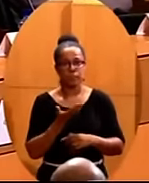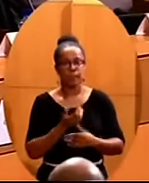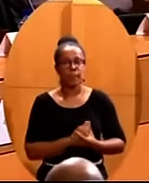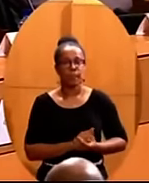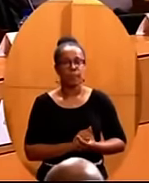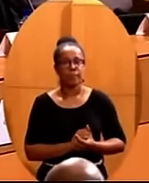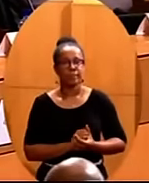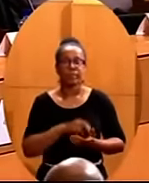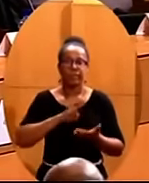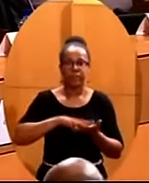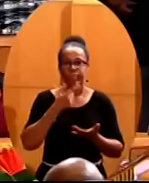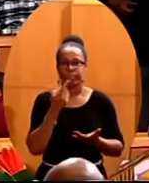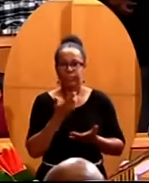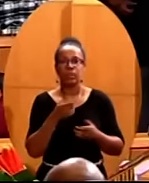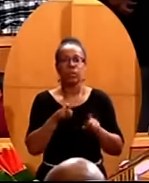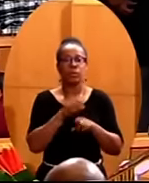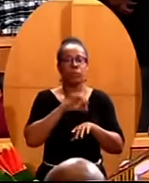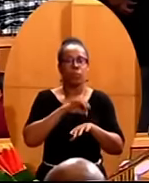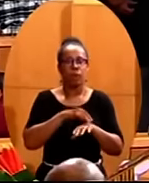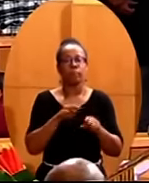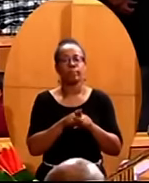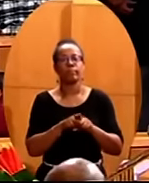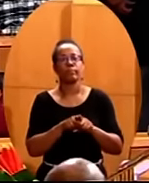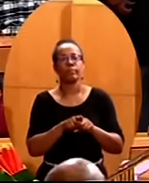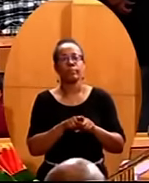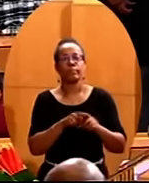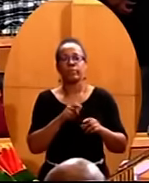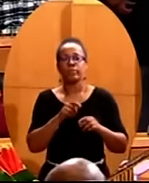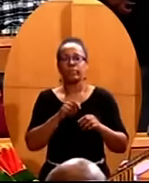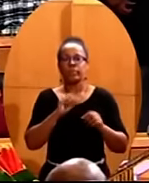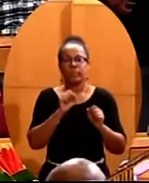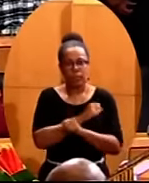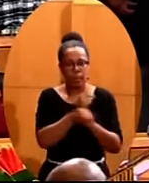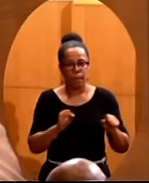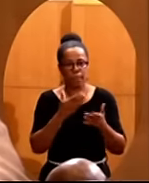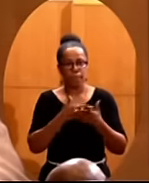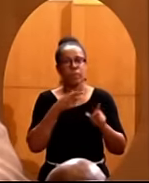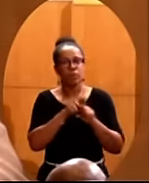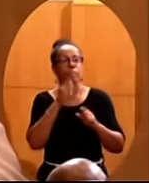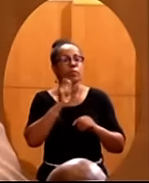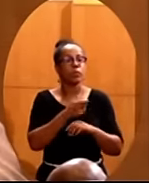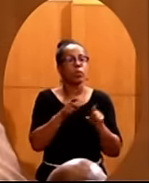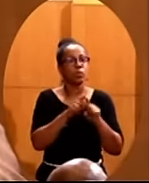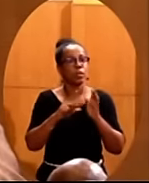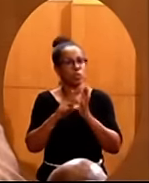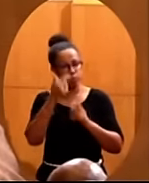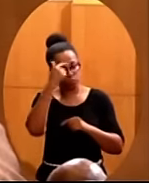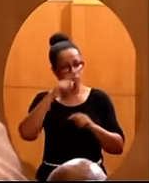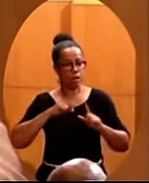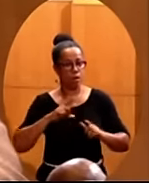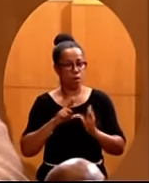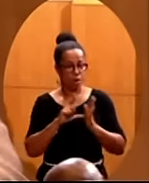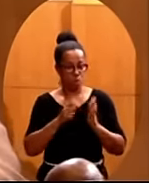important c'est vrai moment aussi solennel solennel était donc naturel et légitime pour l'État que je